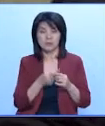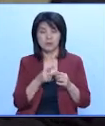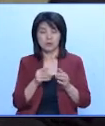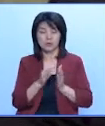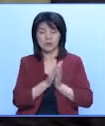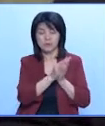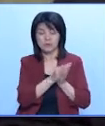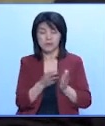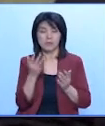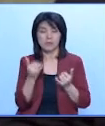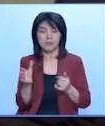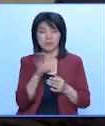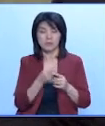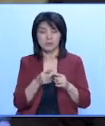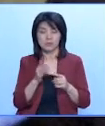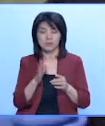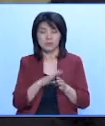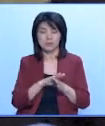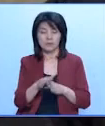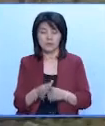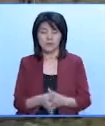барлық көлемін жабуды жоспарлап отырмыз.